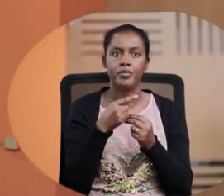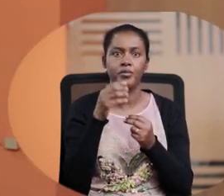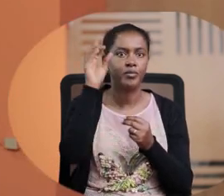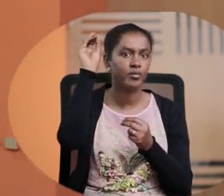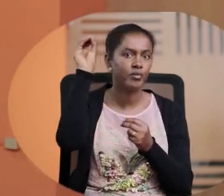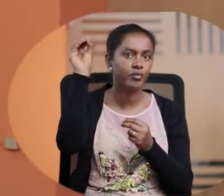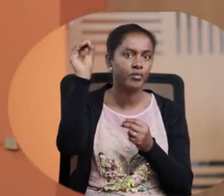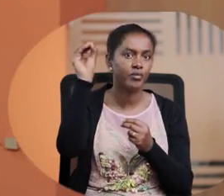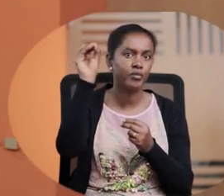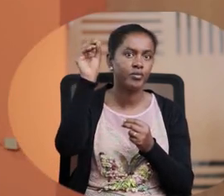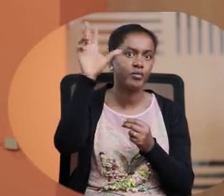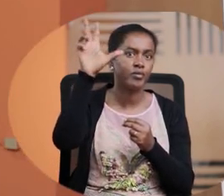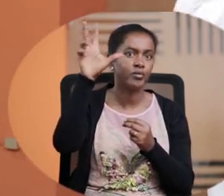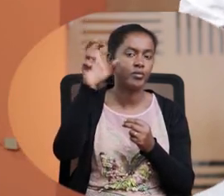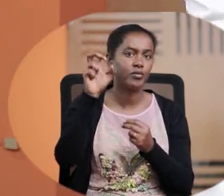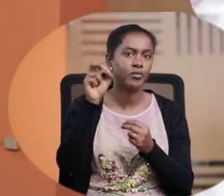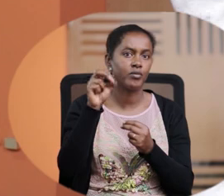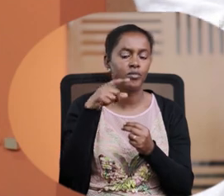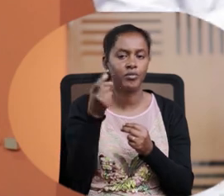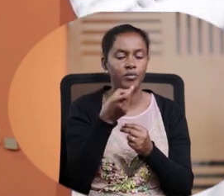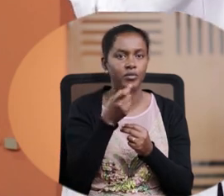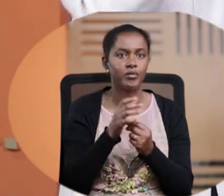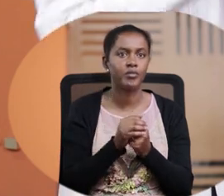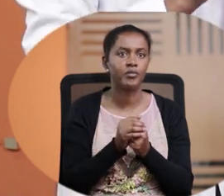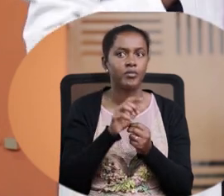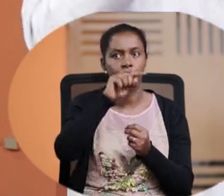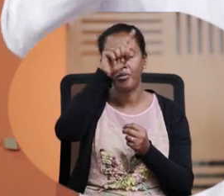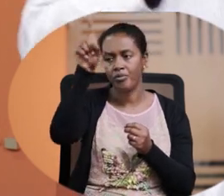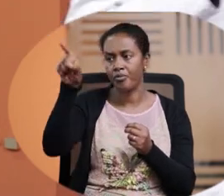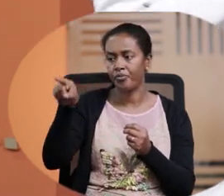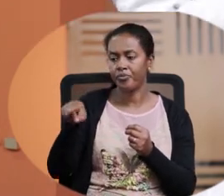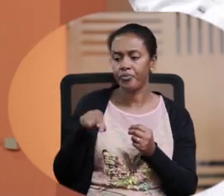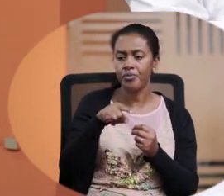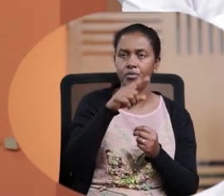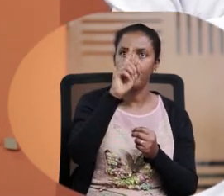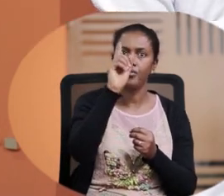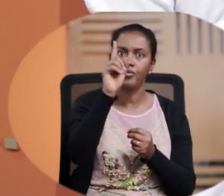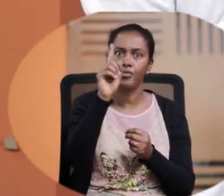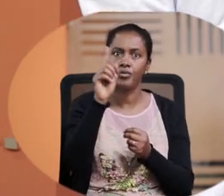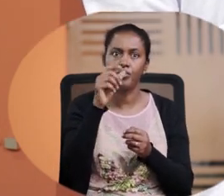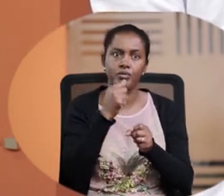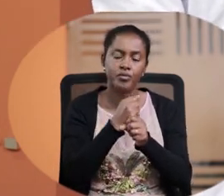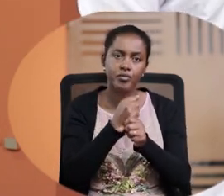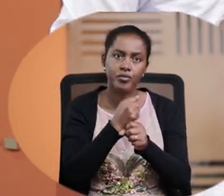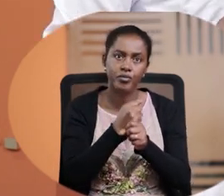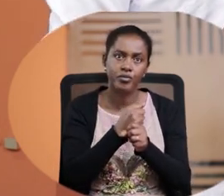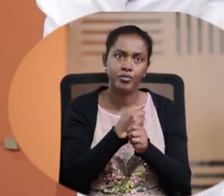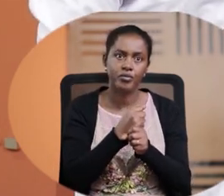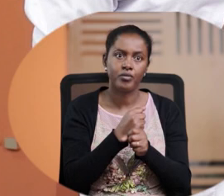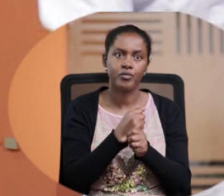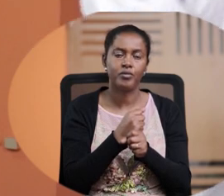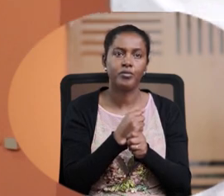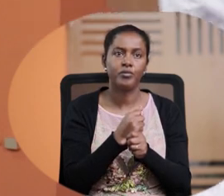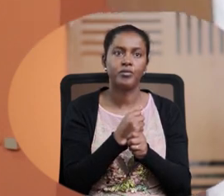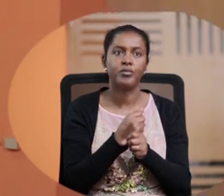degree soddomija gengo to ko jare achi kesa kutan kofti degree soddomija safarusun hallu dima diba mecha daga